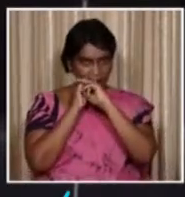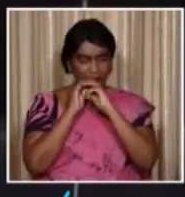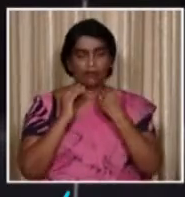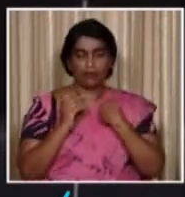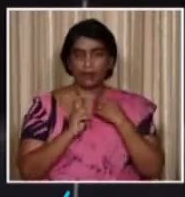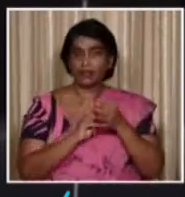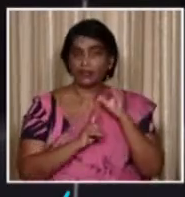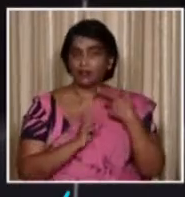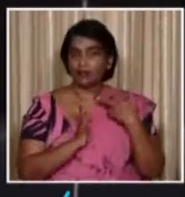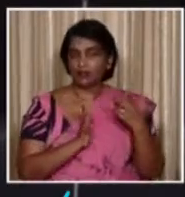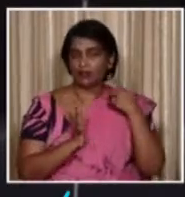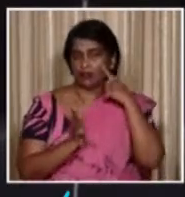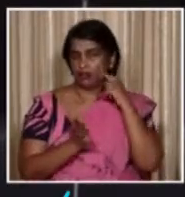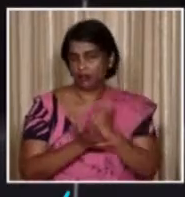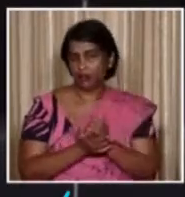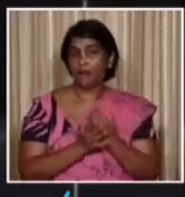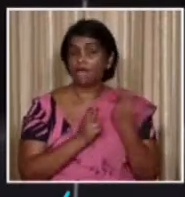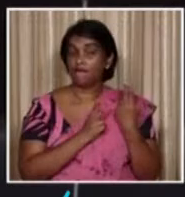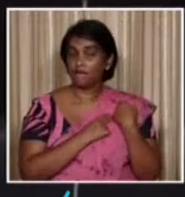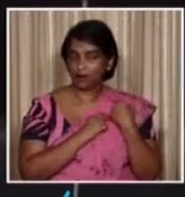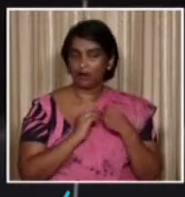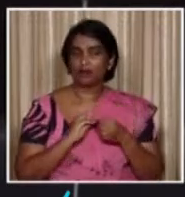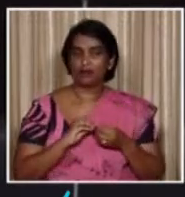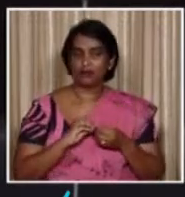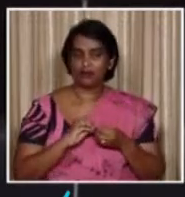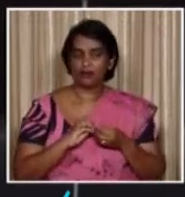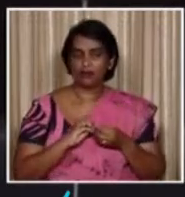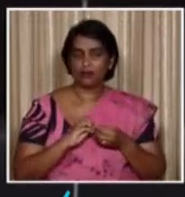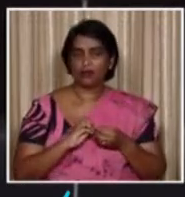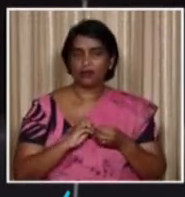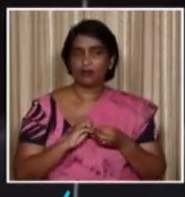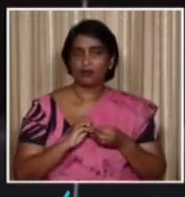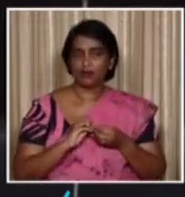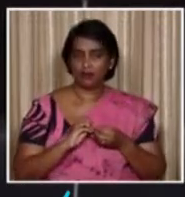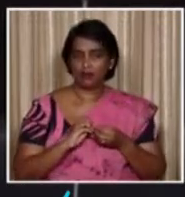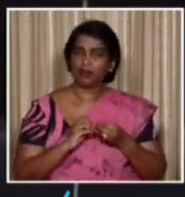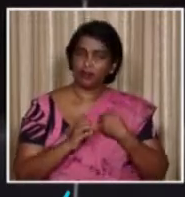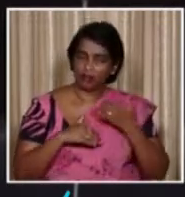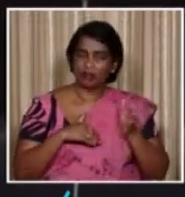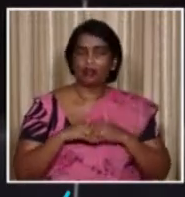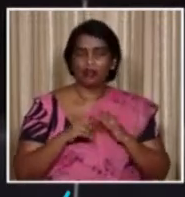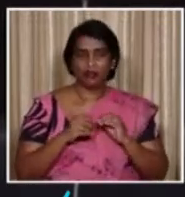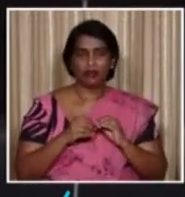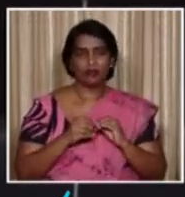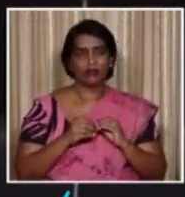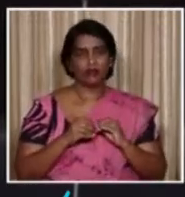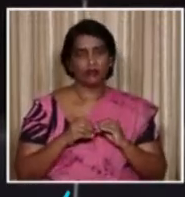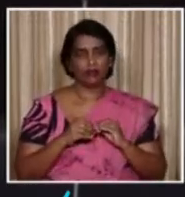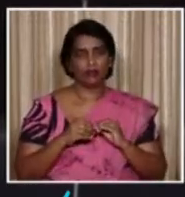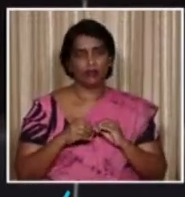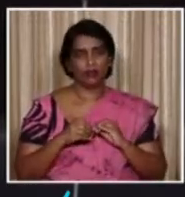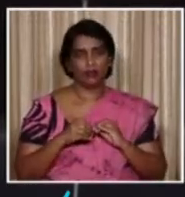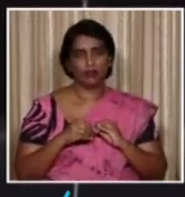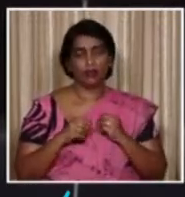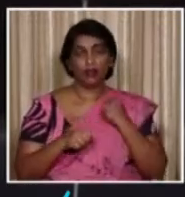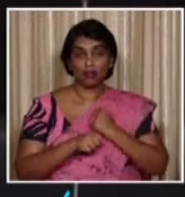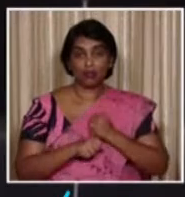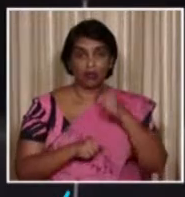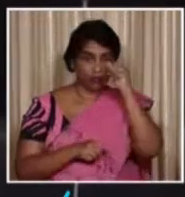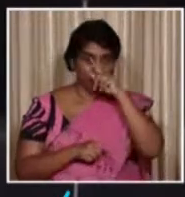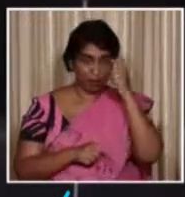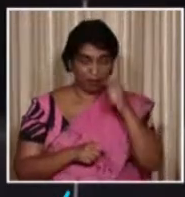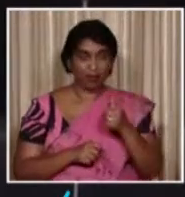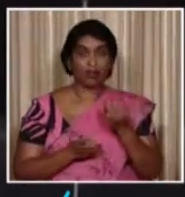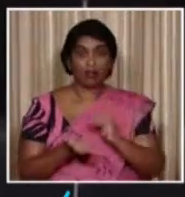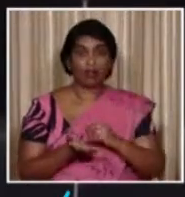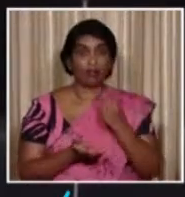ඉතාම බරපතල ලෙස වගකීමෙන් කිව්වා අපි මුණ දෙනවා කොහොම හරි සෑම රාජ්‍ය සේවකෙක්ගේම වැටු